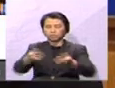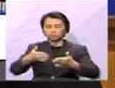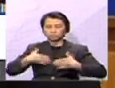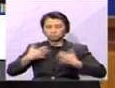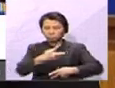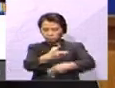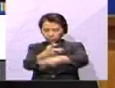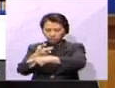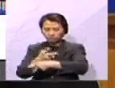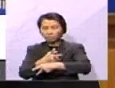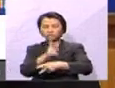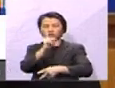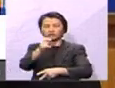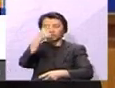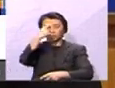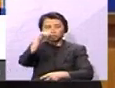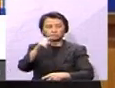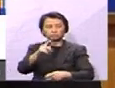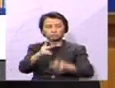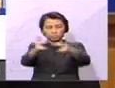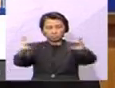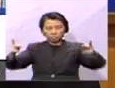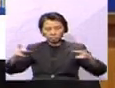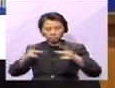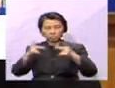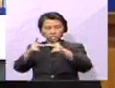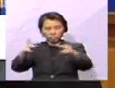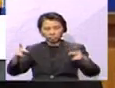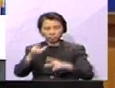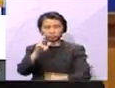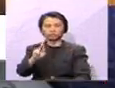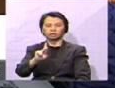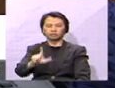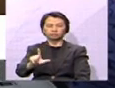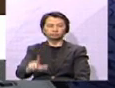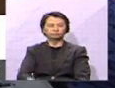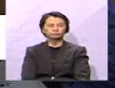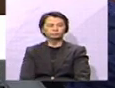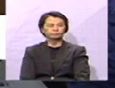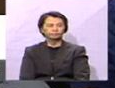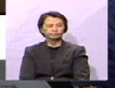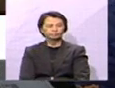Harmoni kepada polis kawasan di kawasan Kuala Lumpur ini